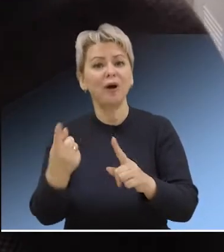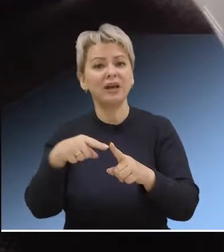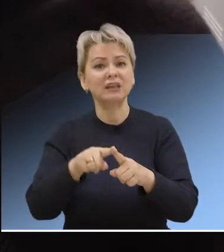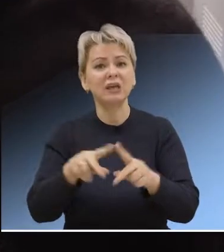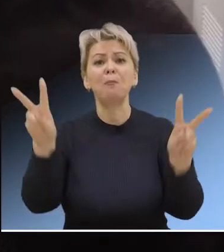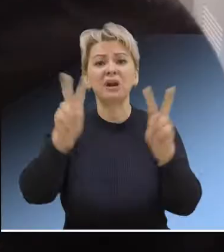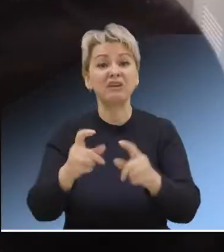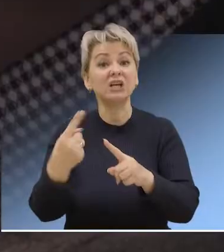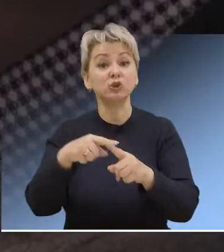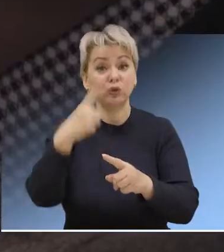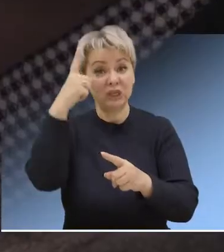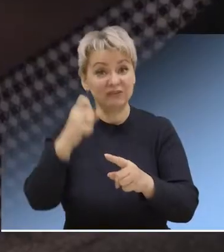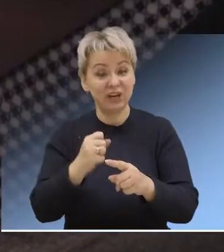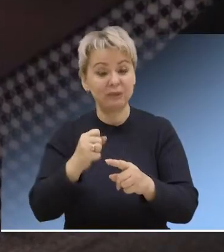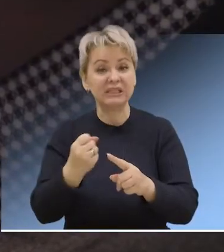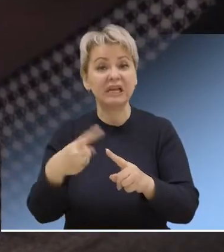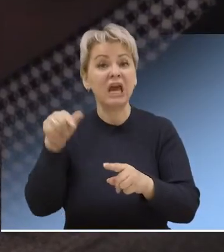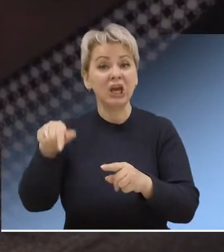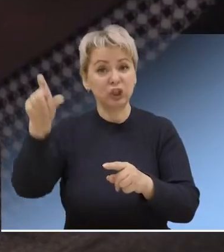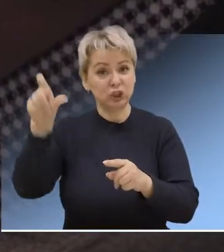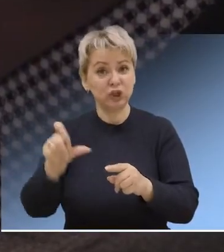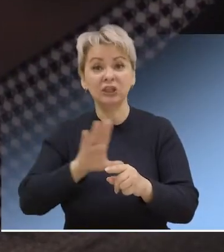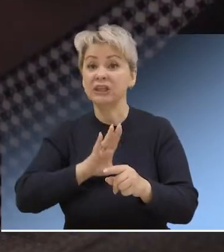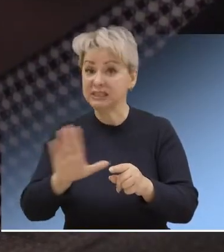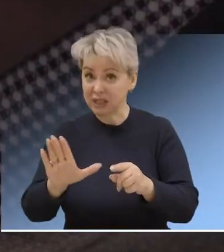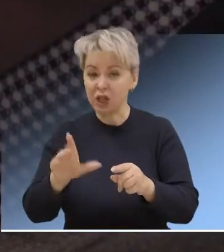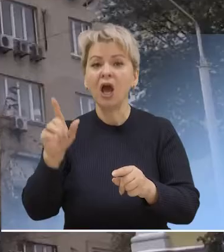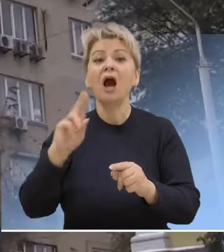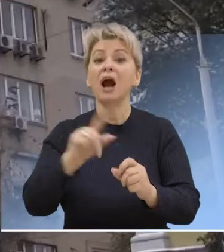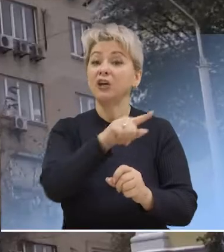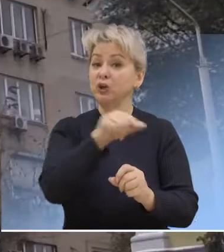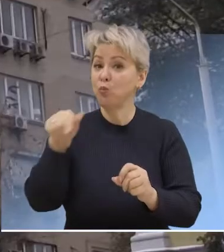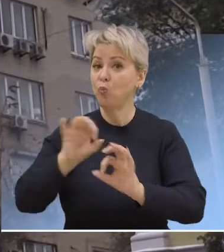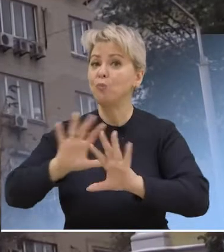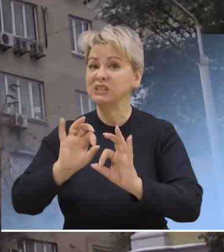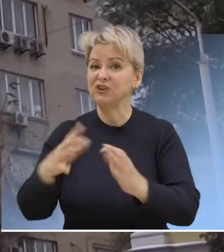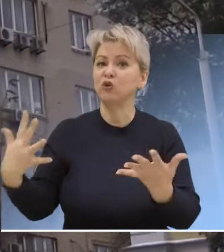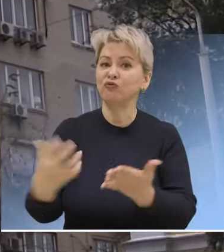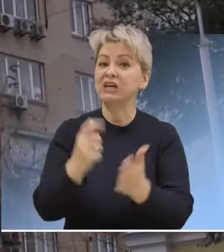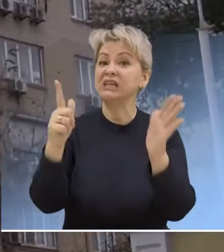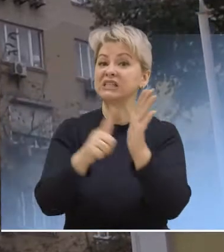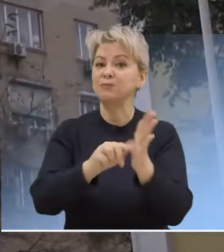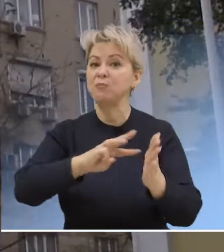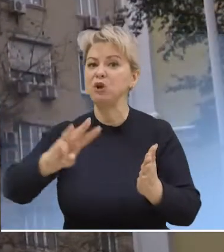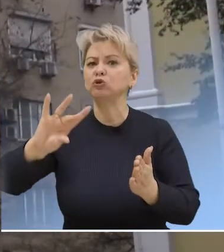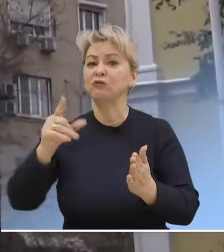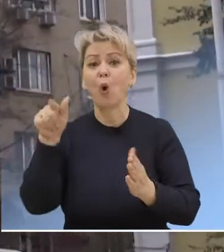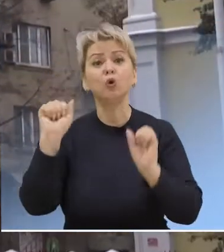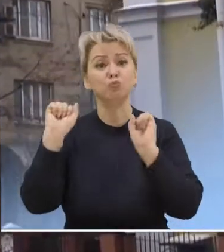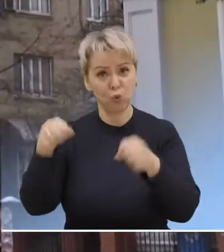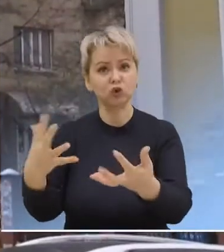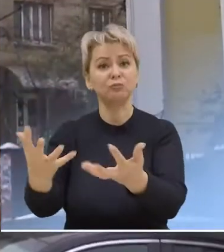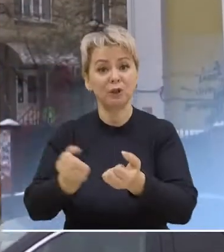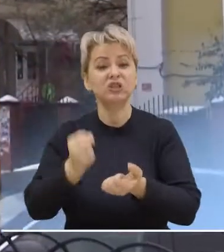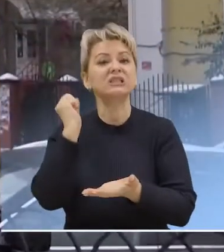такой, и тем более перепроверять эту информацию потерпевший точно не стал. Как пояснил ему звонящий, выигрыш в размере 7 миллионов рублей